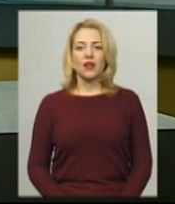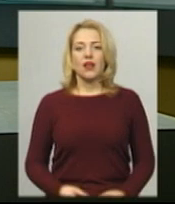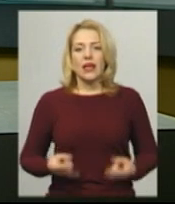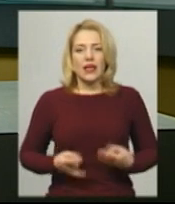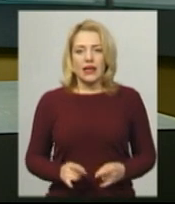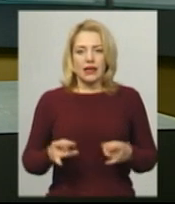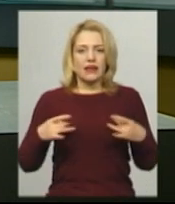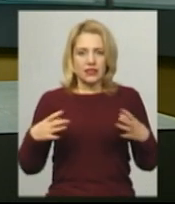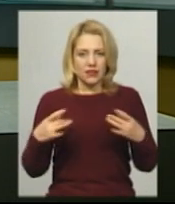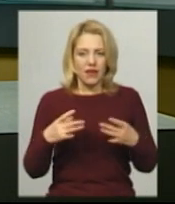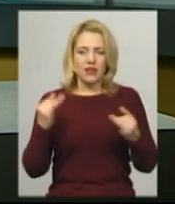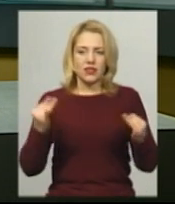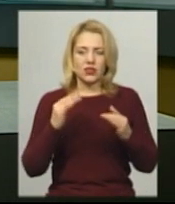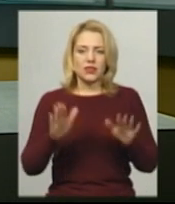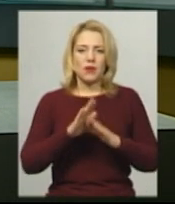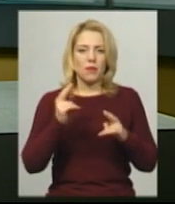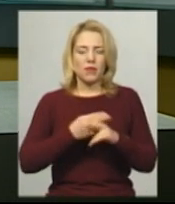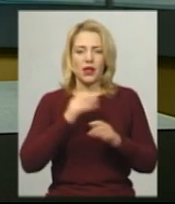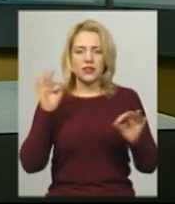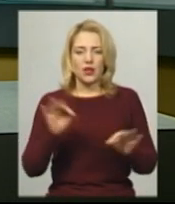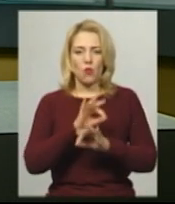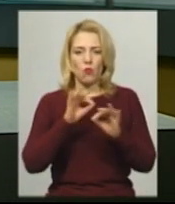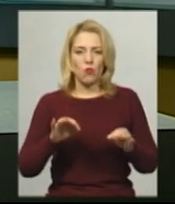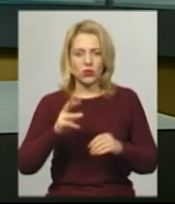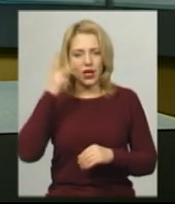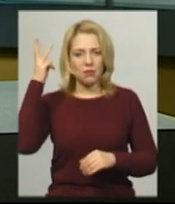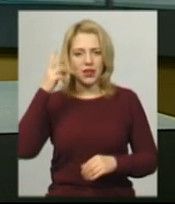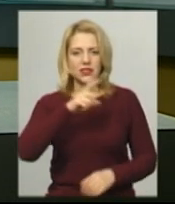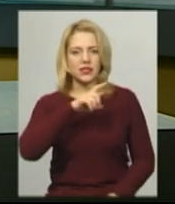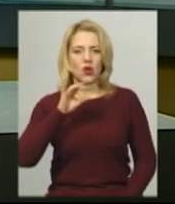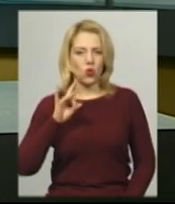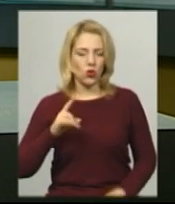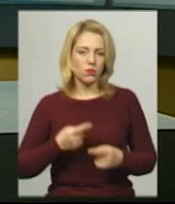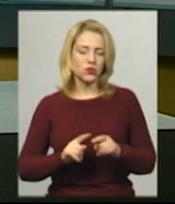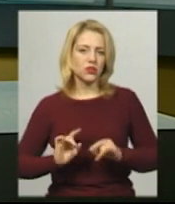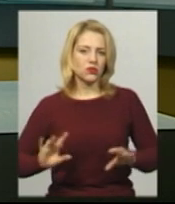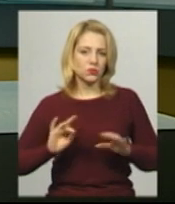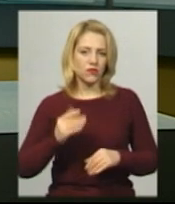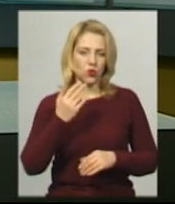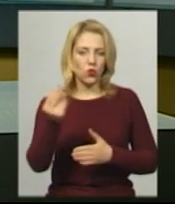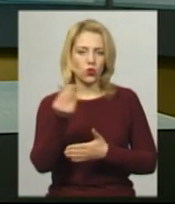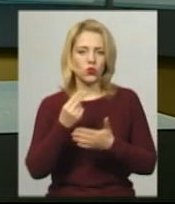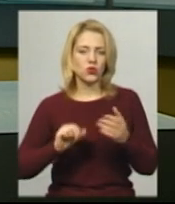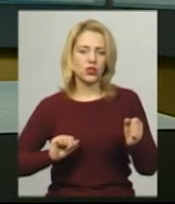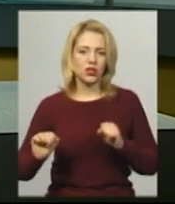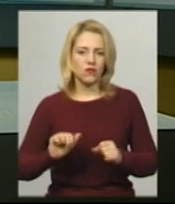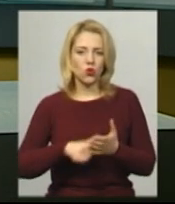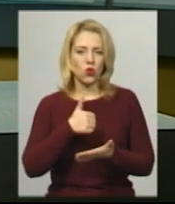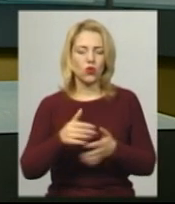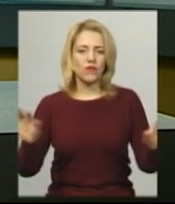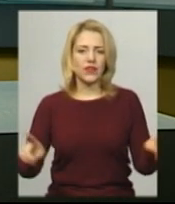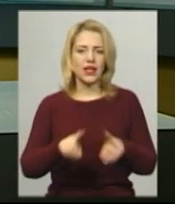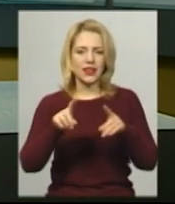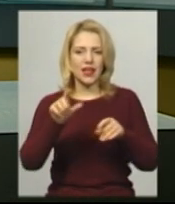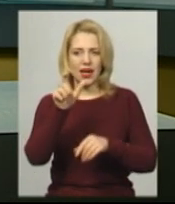історії заспіває без музики Хмельницький академічний муніципальний камерний хор. Про це розповів його художній керівник і головний диригент